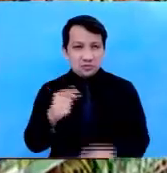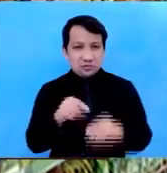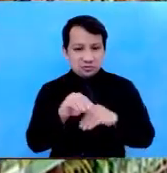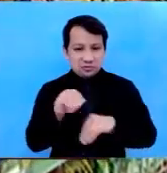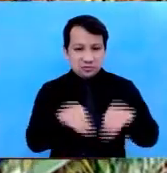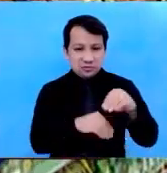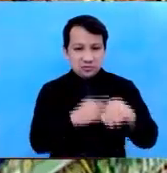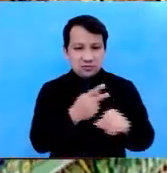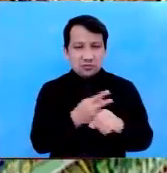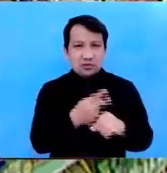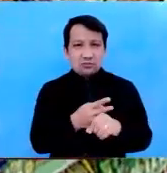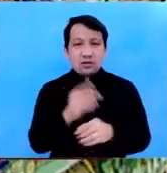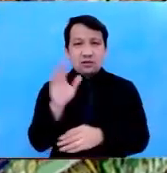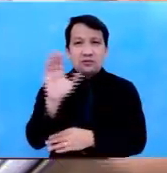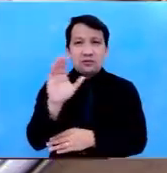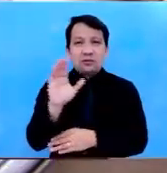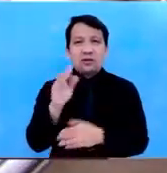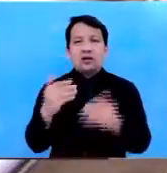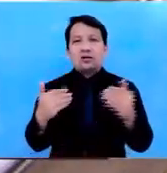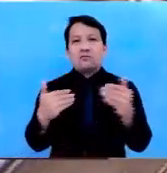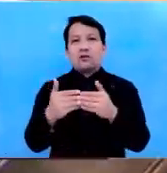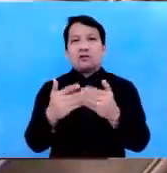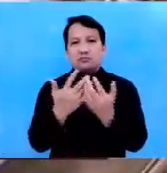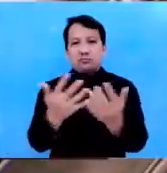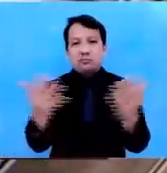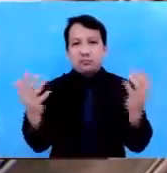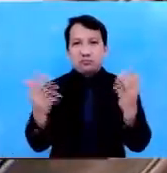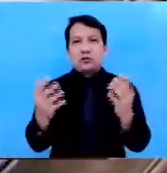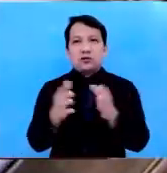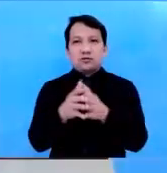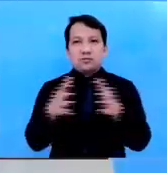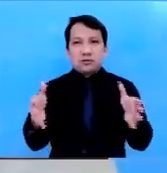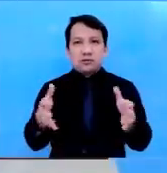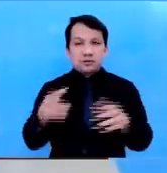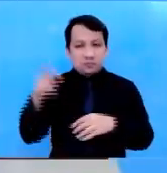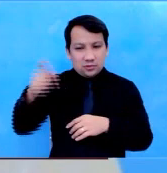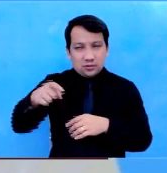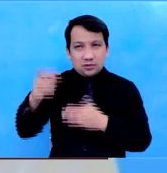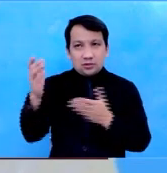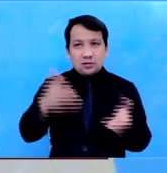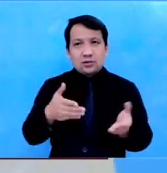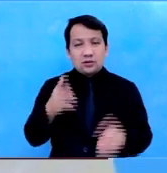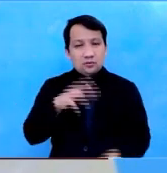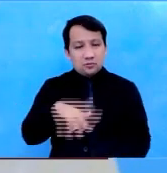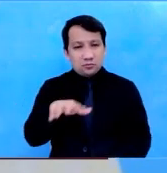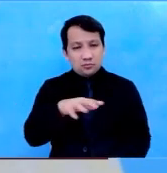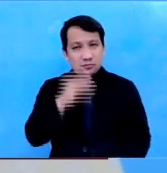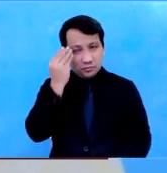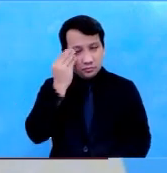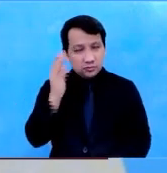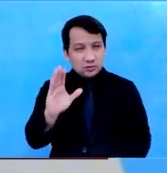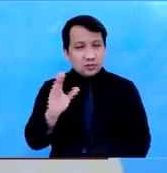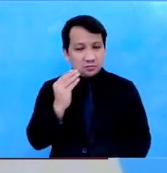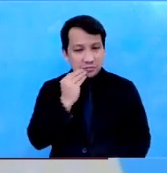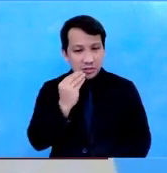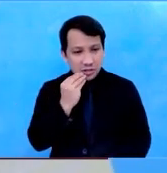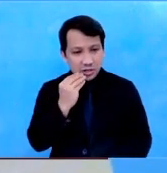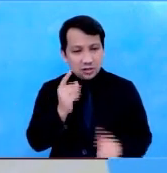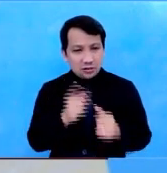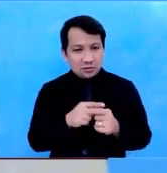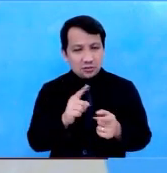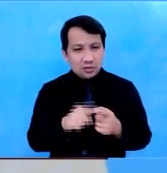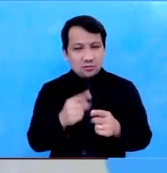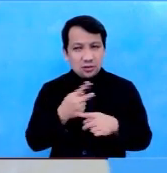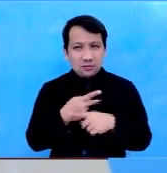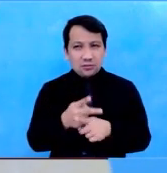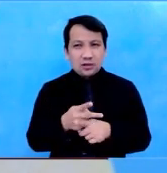ng Pasko, iyan na, maraming handaan. Kaya mas malaki ang demand natin sa mga pagkain at mga produkto na